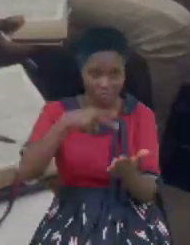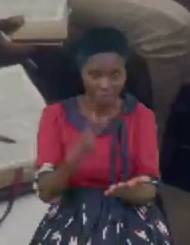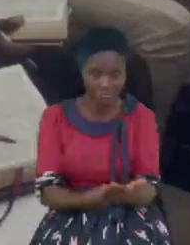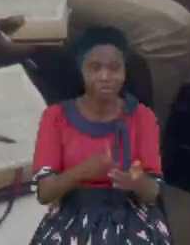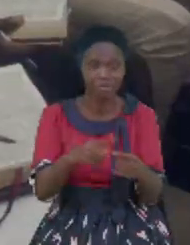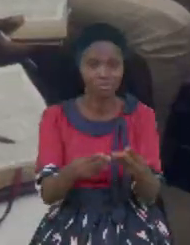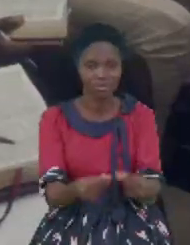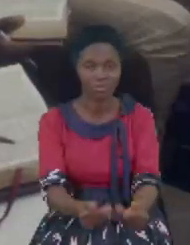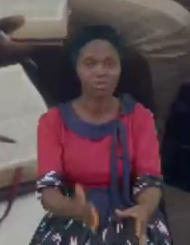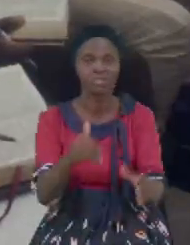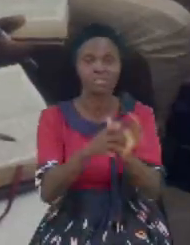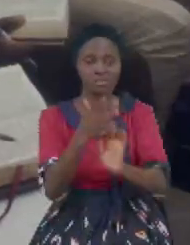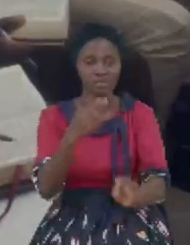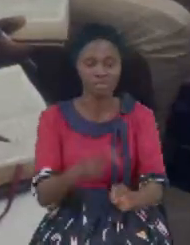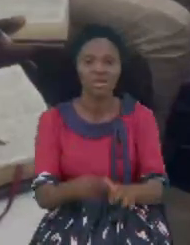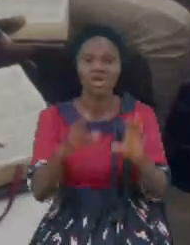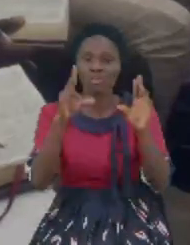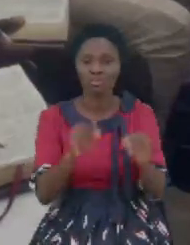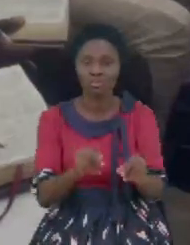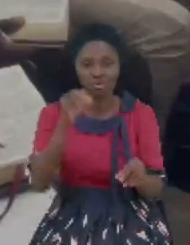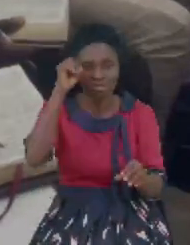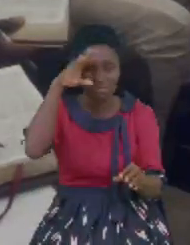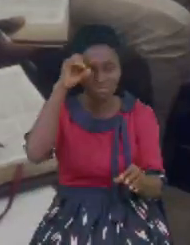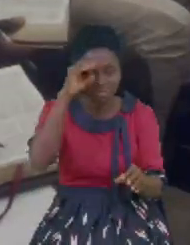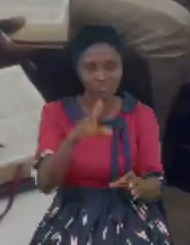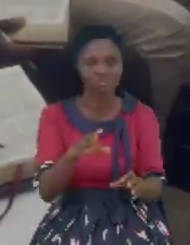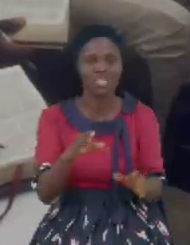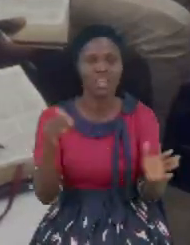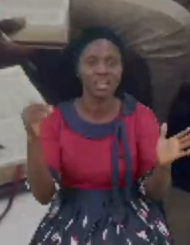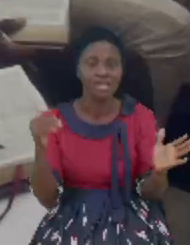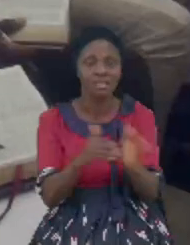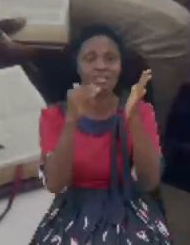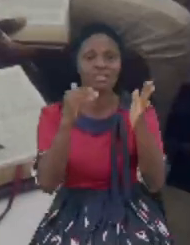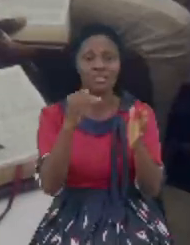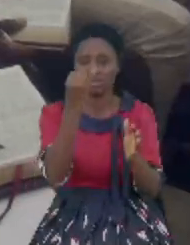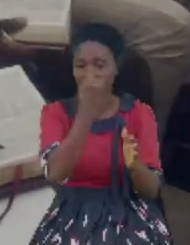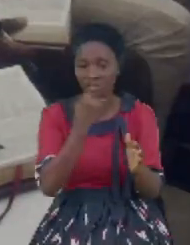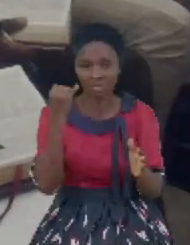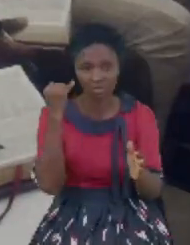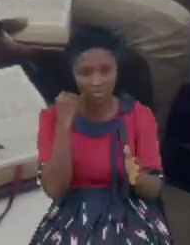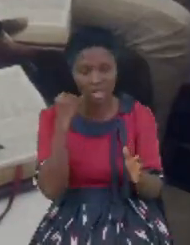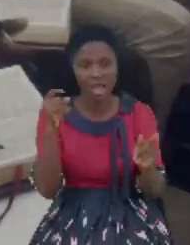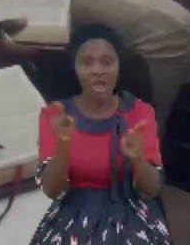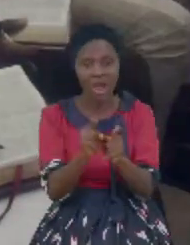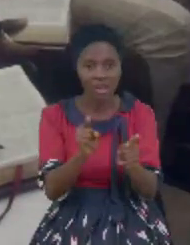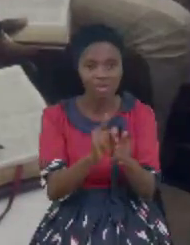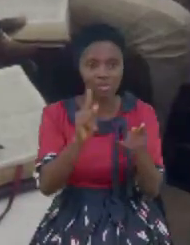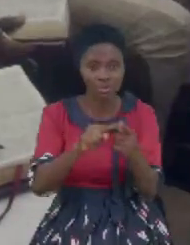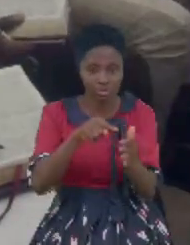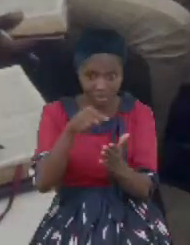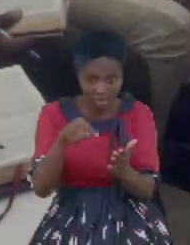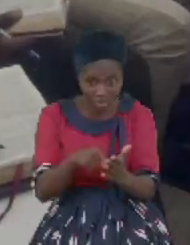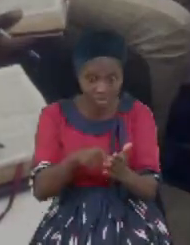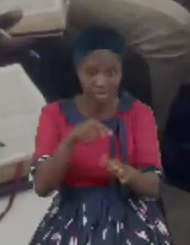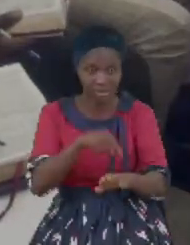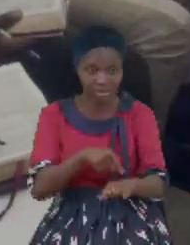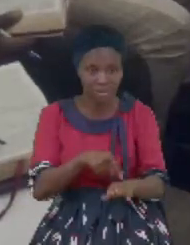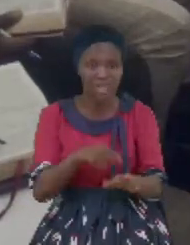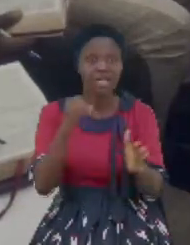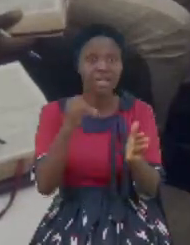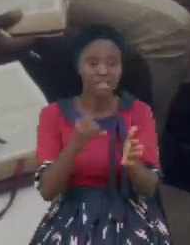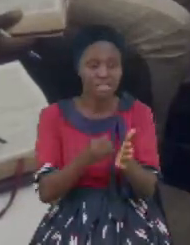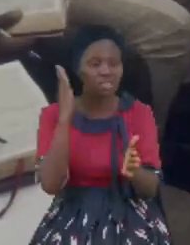vous tombera par terre. Pas d'enchantement, pas d'incantation, pas de divination contre Israël. Au temps